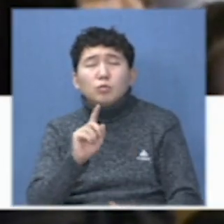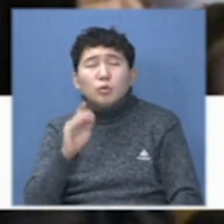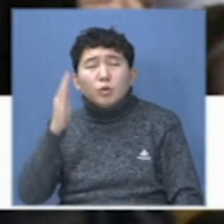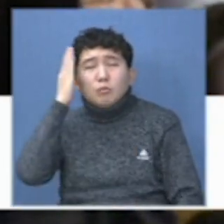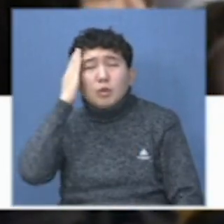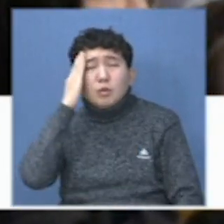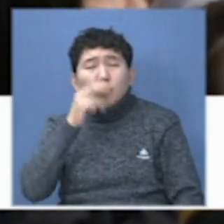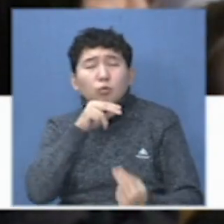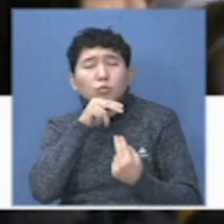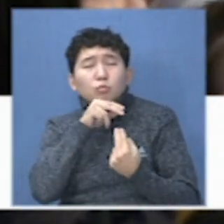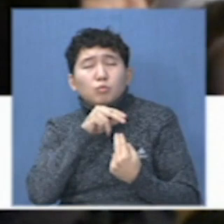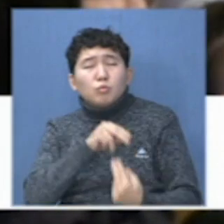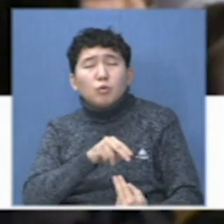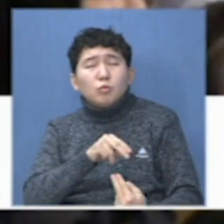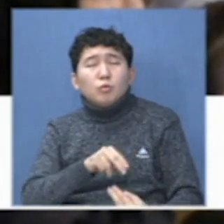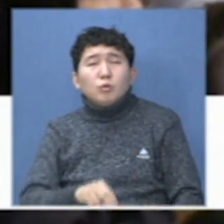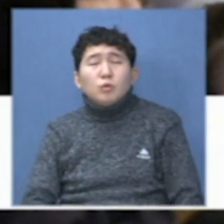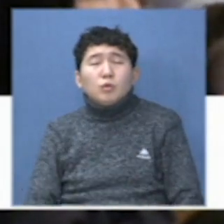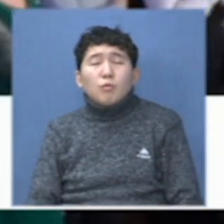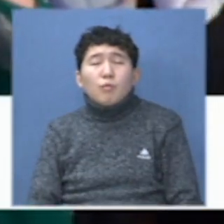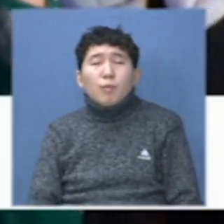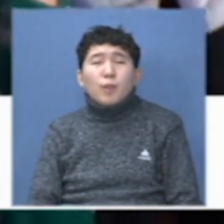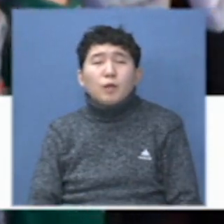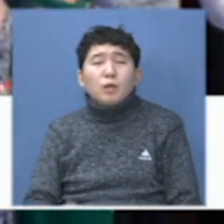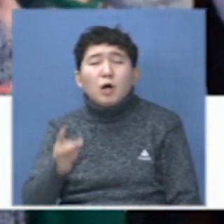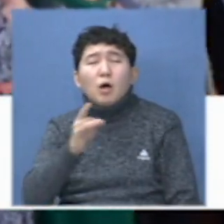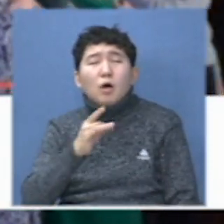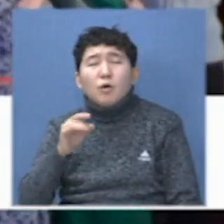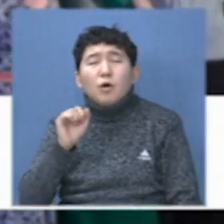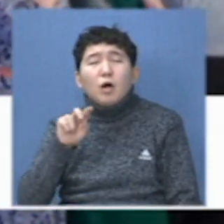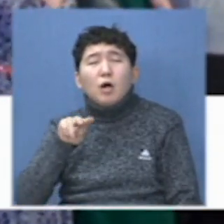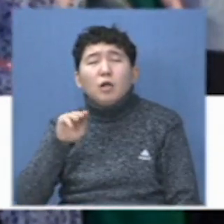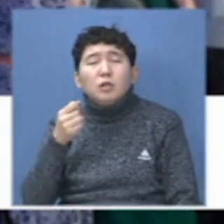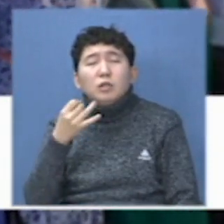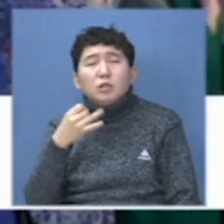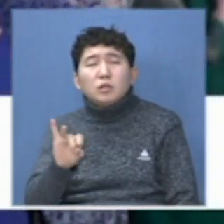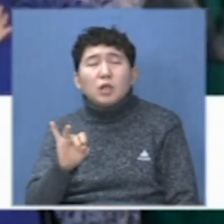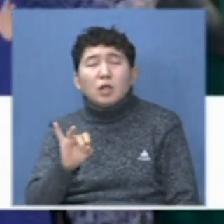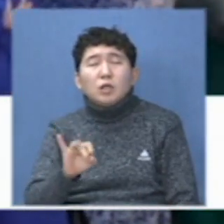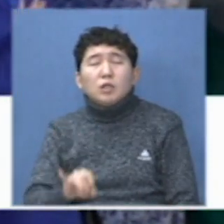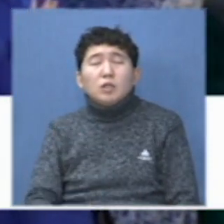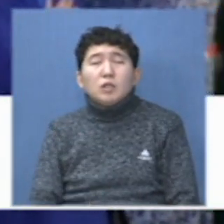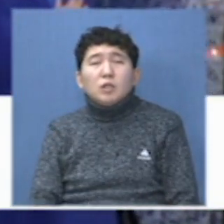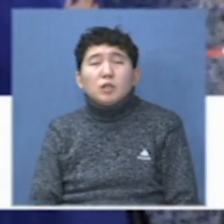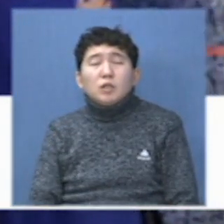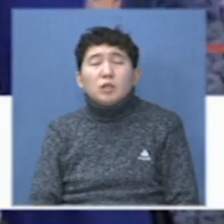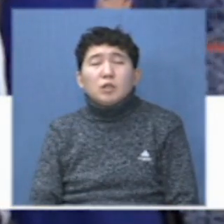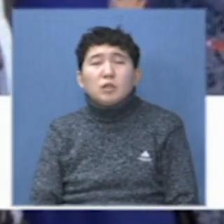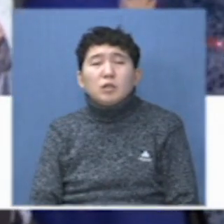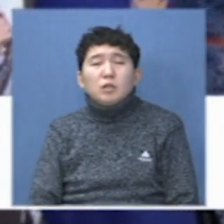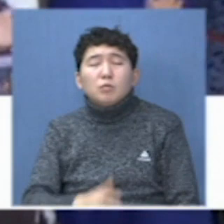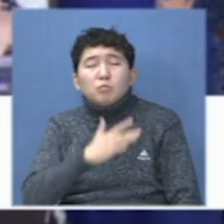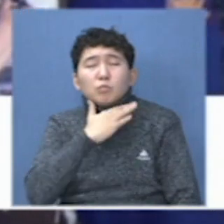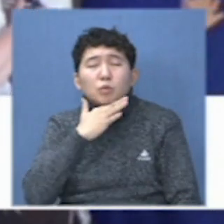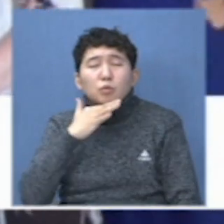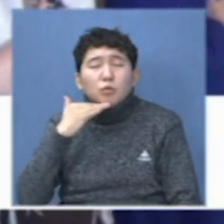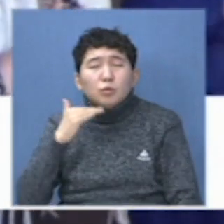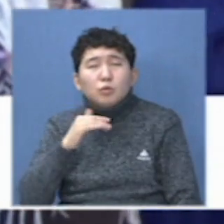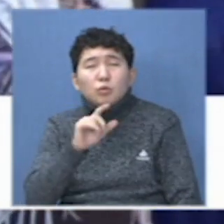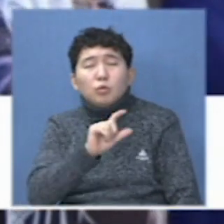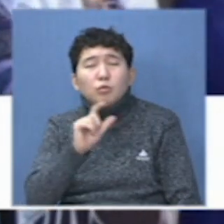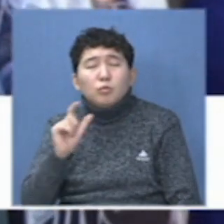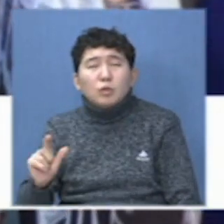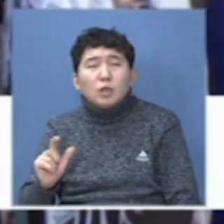ради развития родной страны. В районе Алтай таких жителей большинство. Это доказывает тот факт, что здесь в течение трех десятков